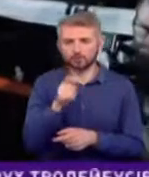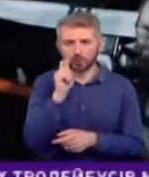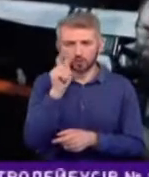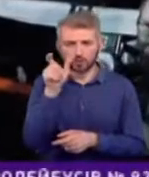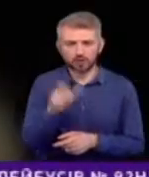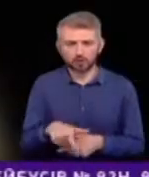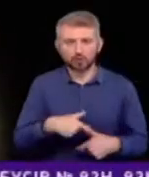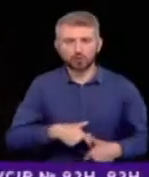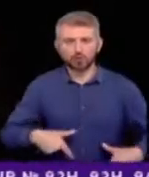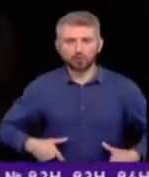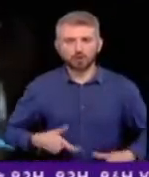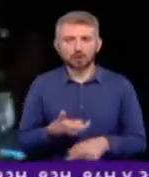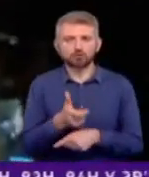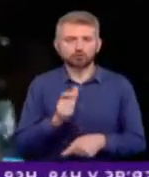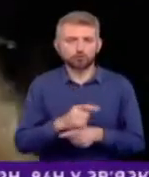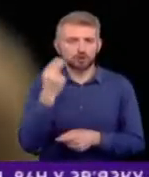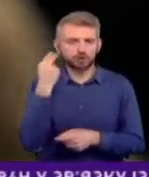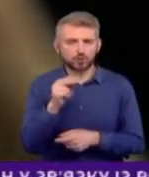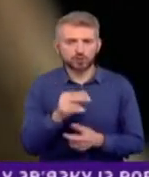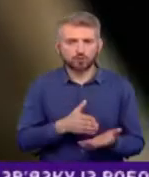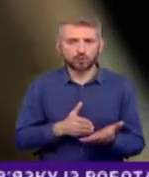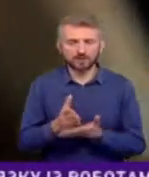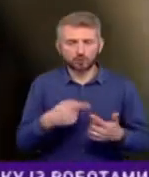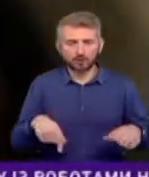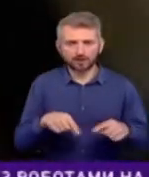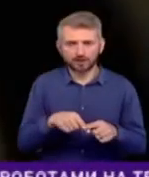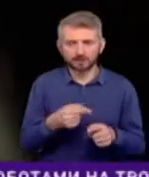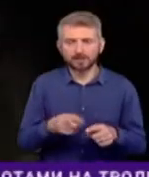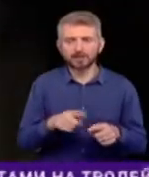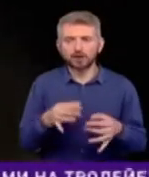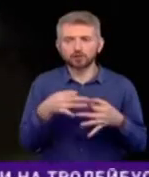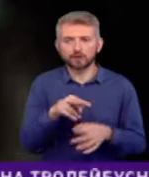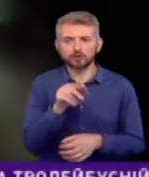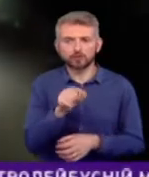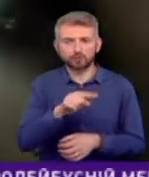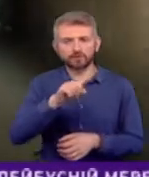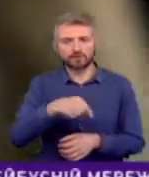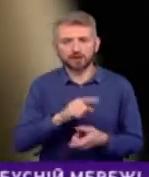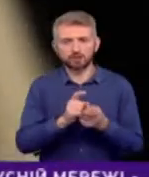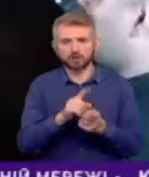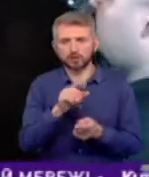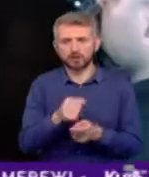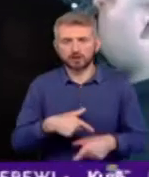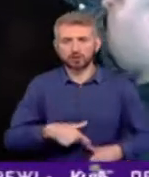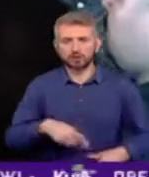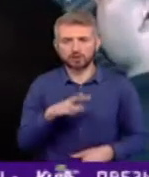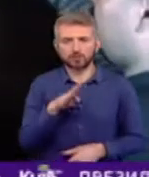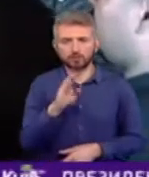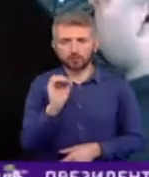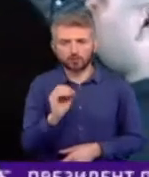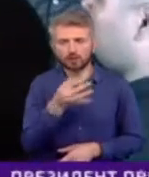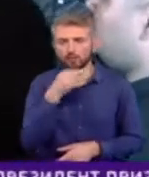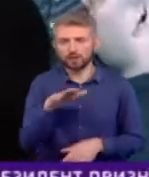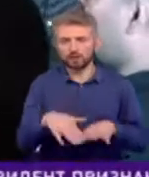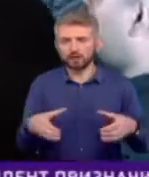українцеві пояс суперчемпіона по лінії організації. Це дозволить Ломаченку вимагати поєдинок за пояс WBO в будь-якій